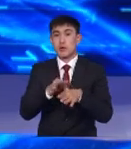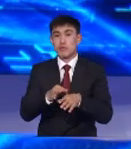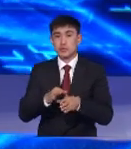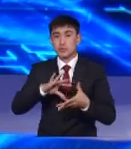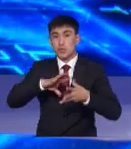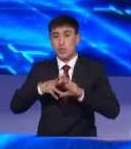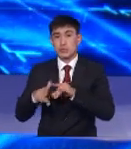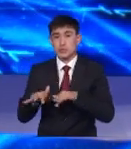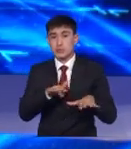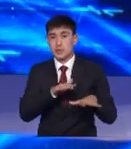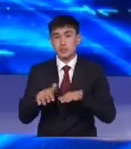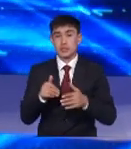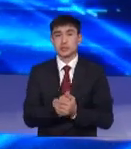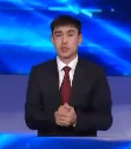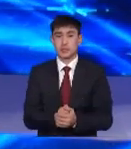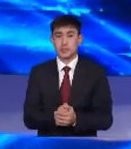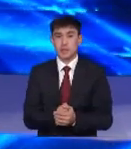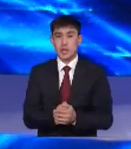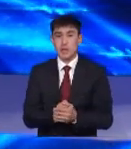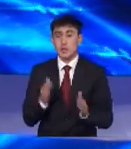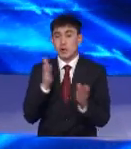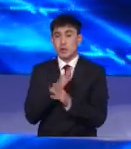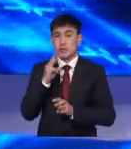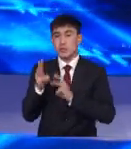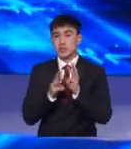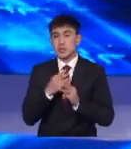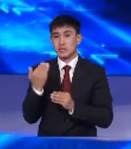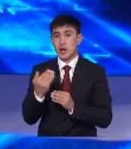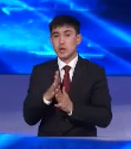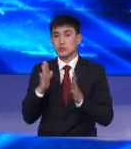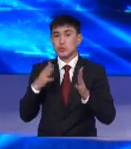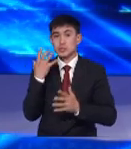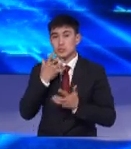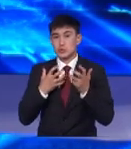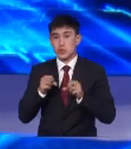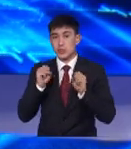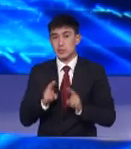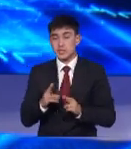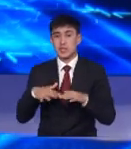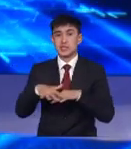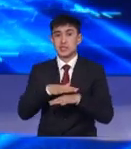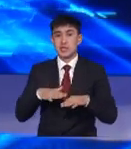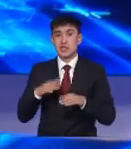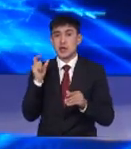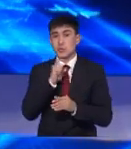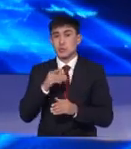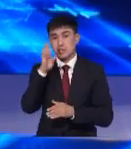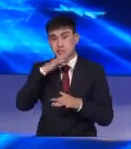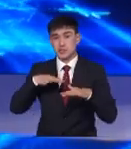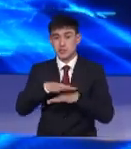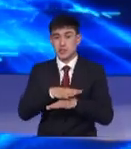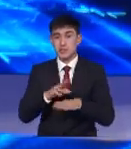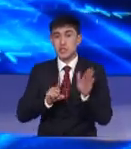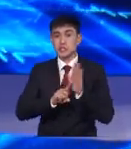органами проводится комплекс превентивных мер. Природные пожары представляют собой серьезную опасность для населения и экономики нашей